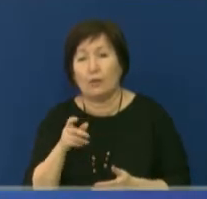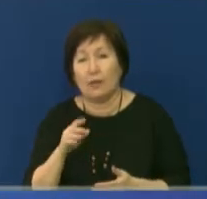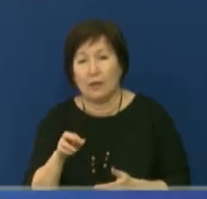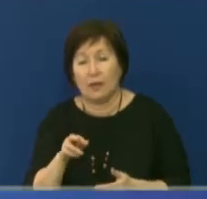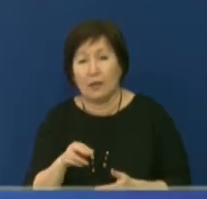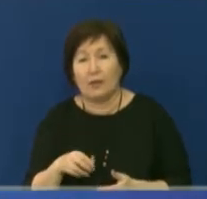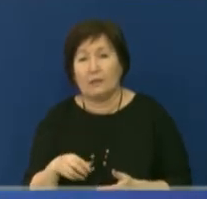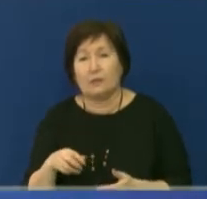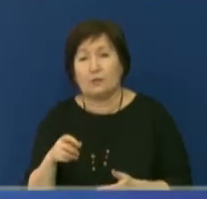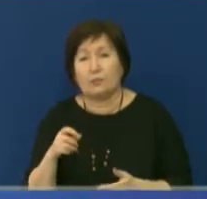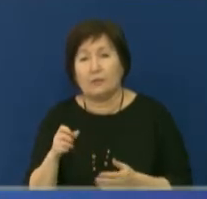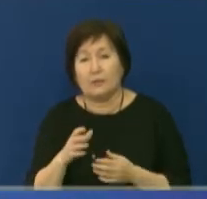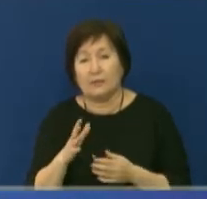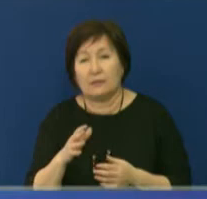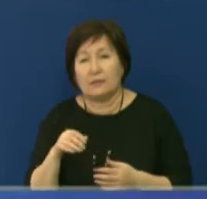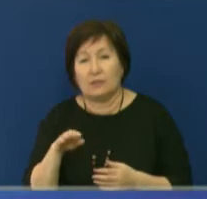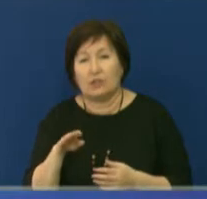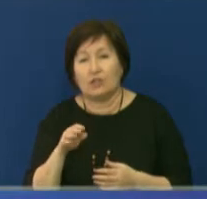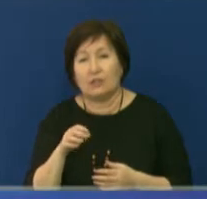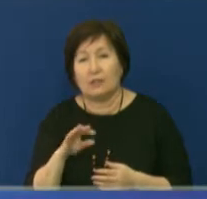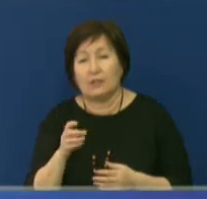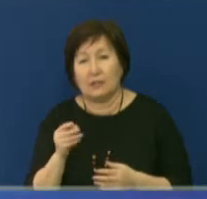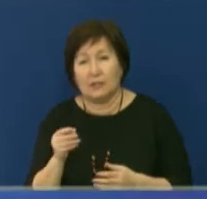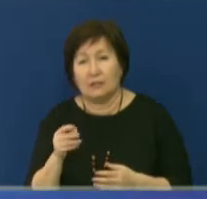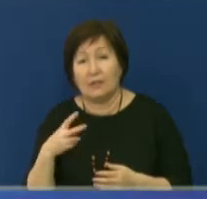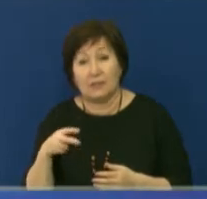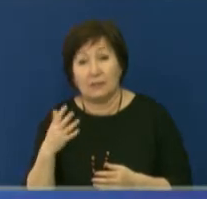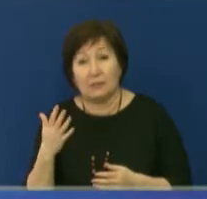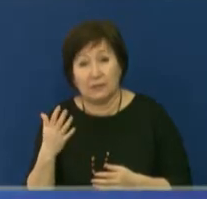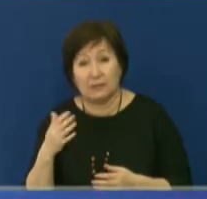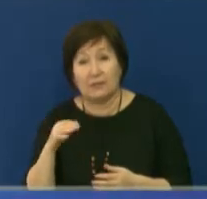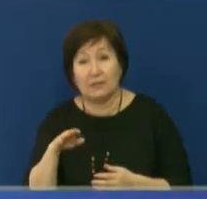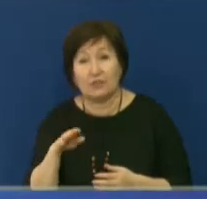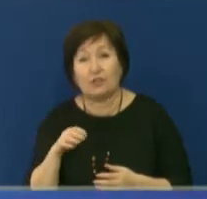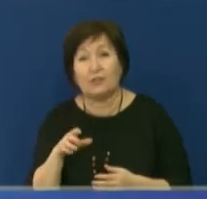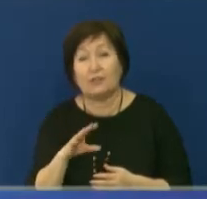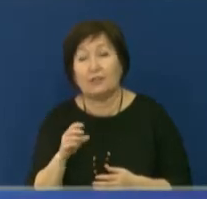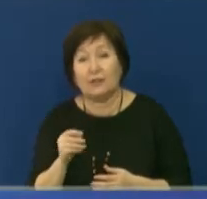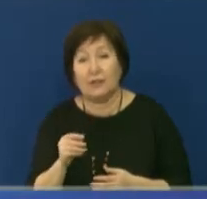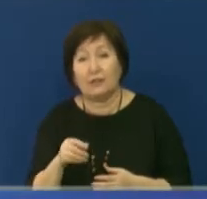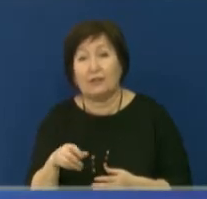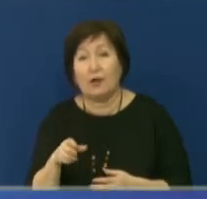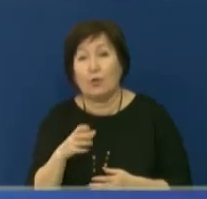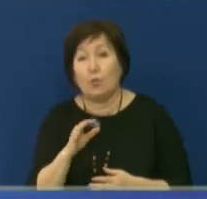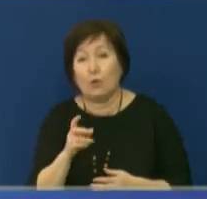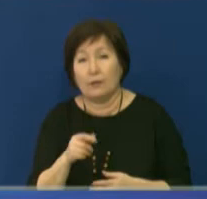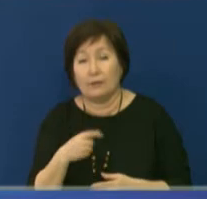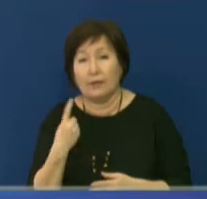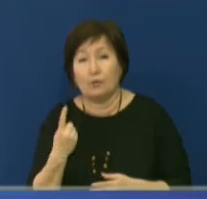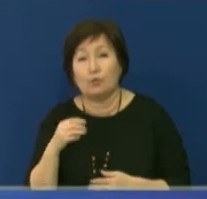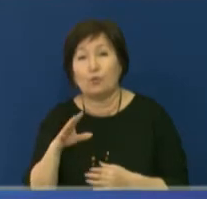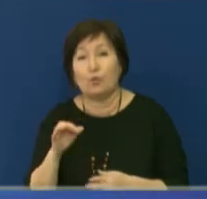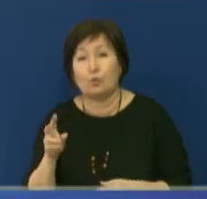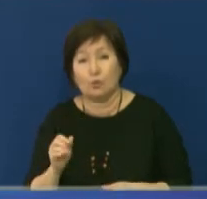Однако для жителей отдаленных сел стало проблемой просто его найти. Как бы ни взлетели цены на твердое топливо, население